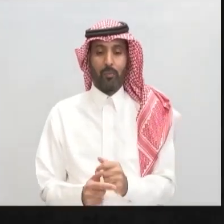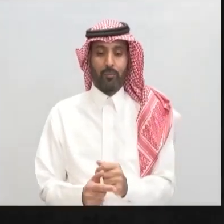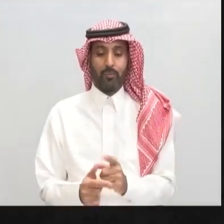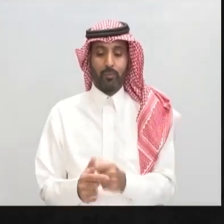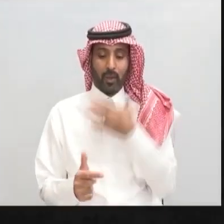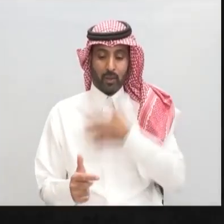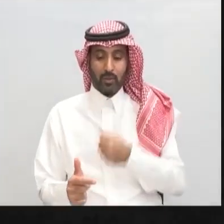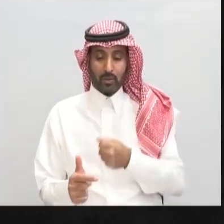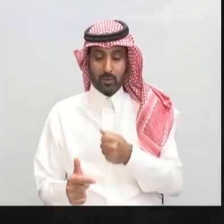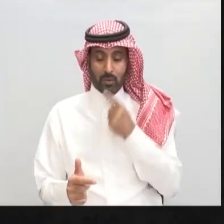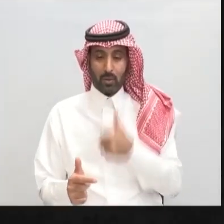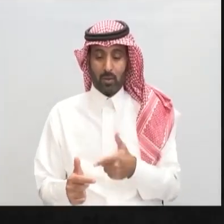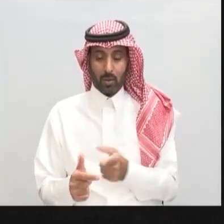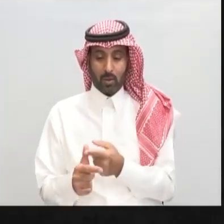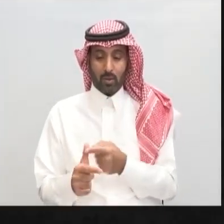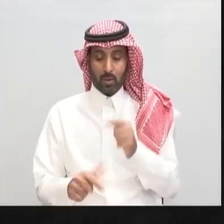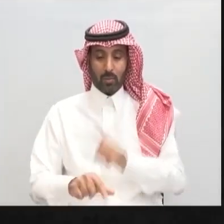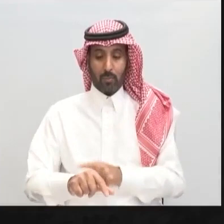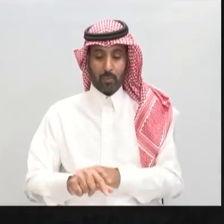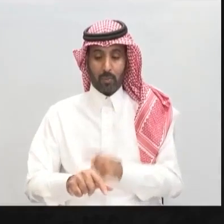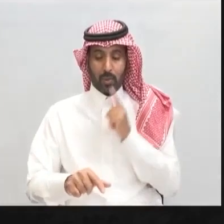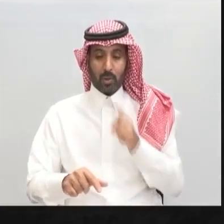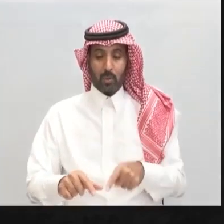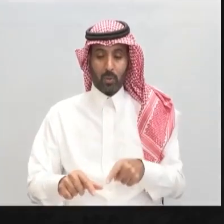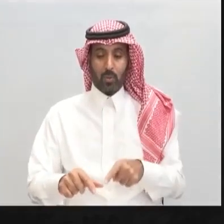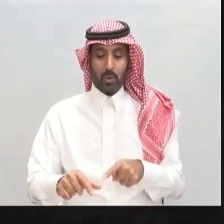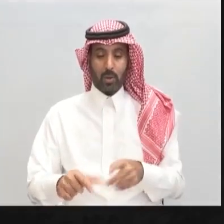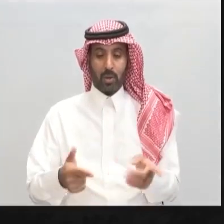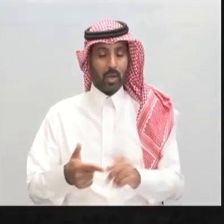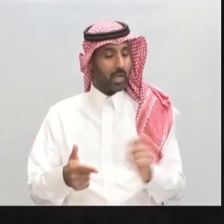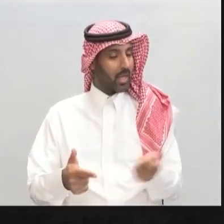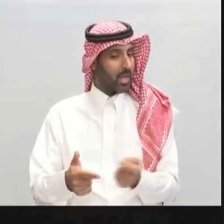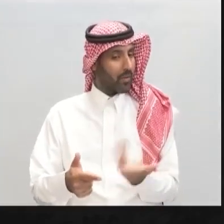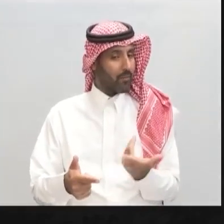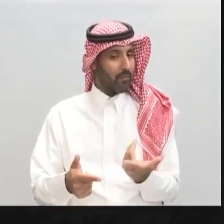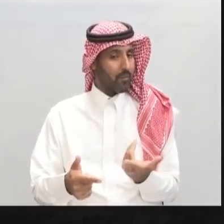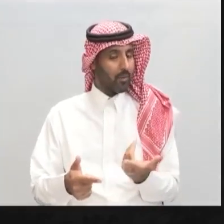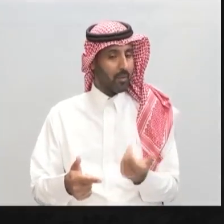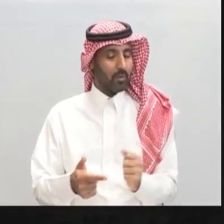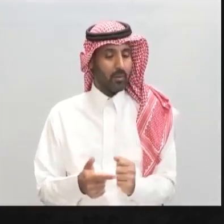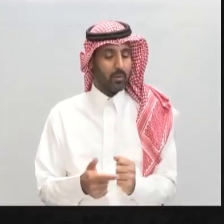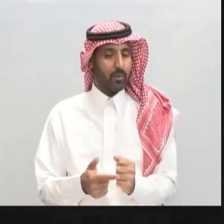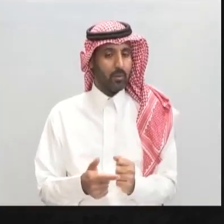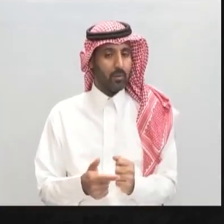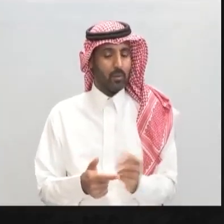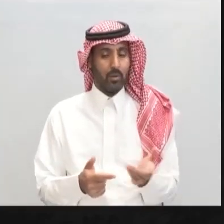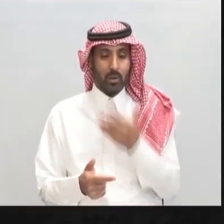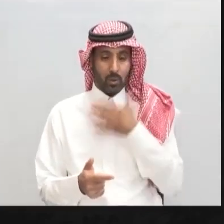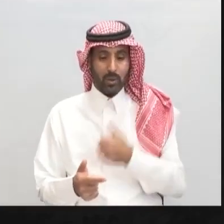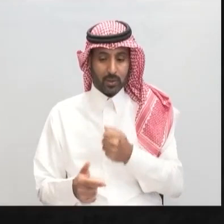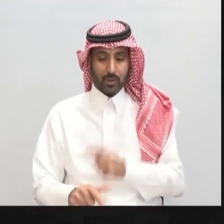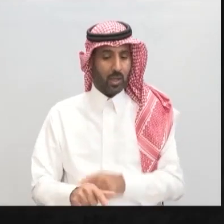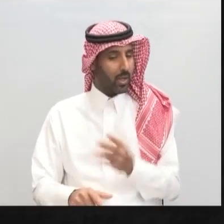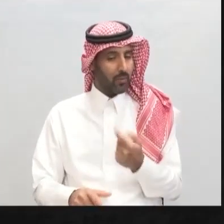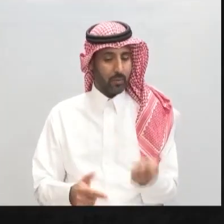في عهد رسولنا عليه الصلاه والسلام الكتاب والتدوين كيف كانت الكتابه والتدوين في عهد النبي